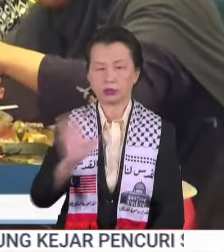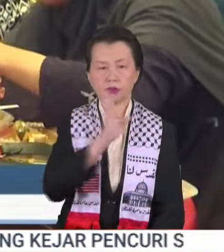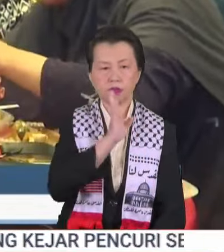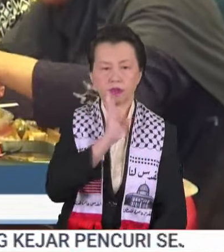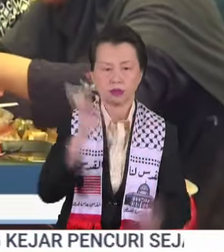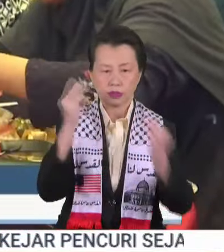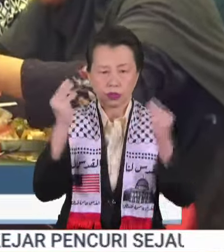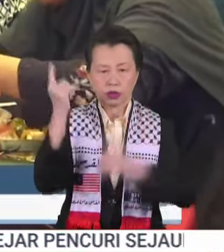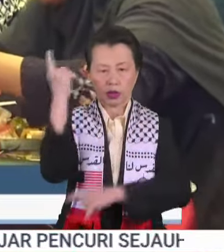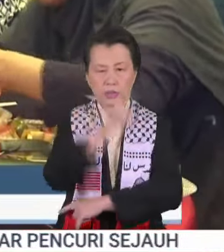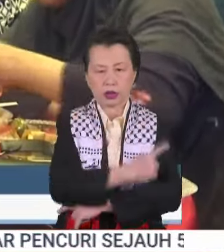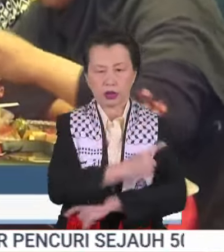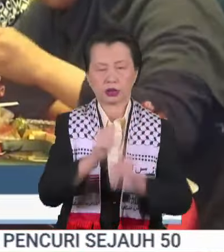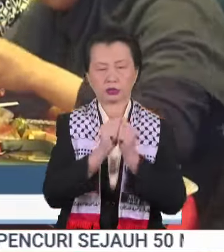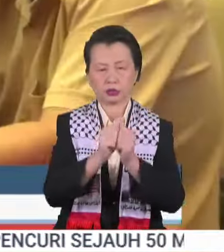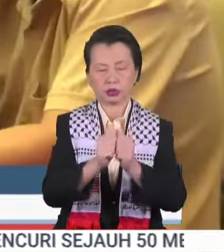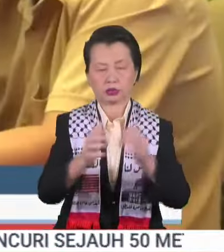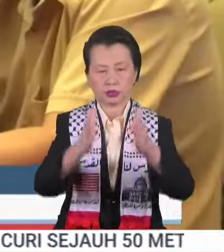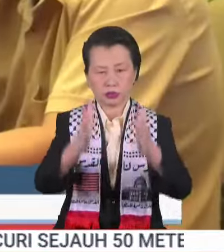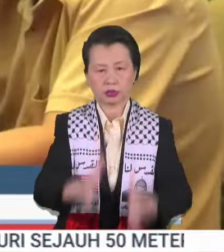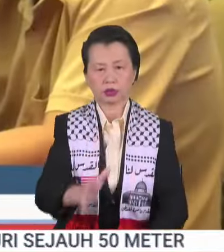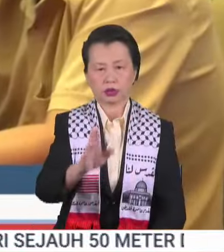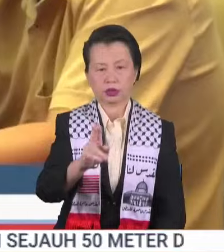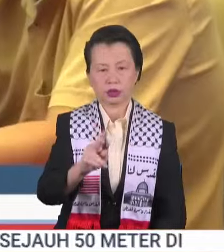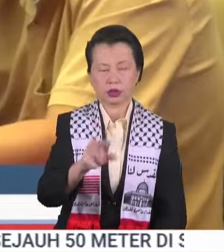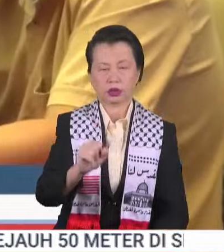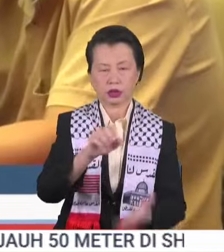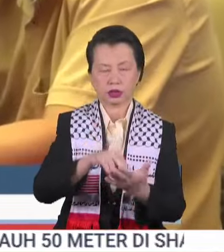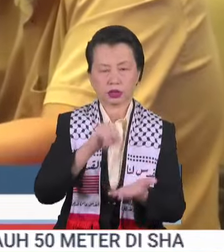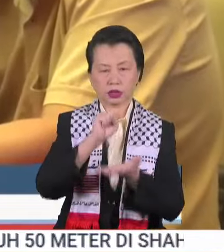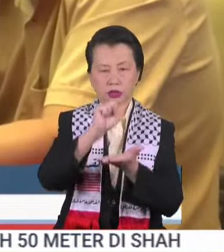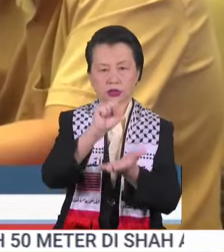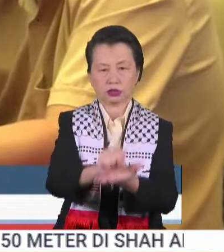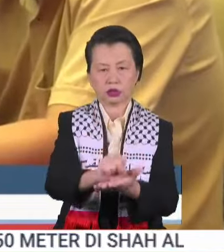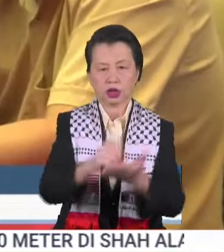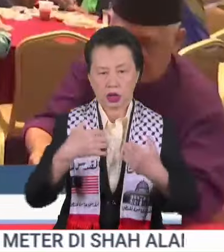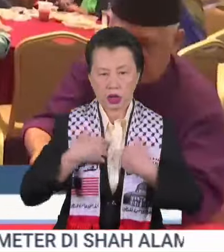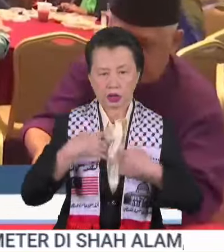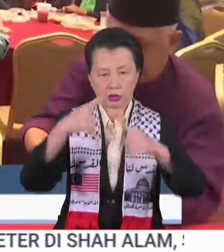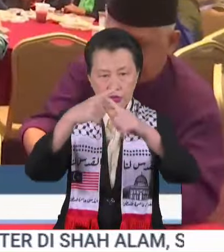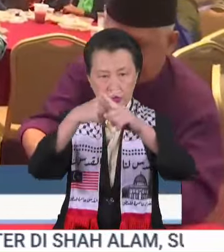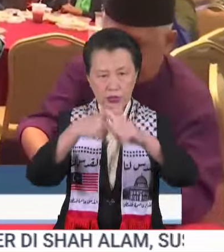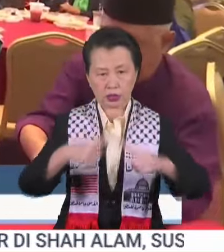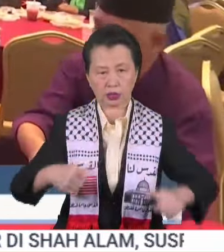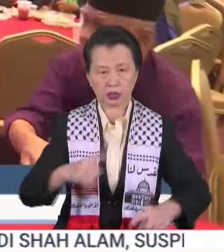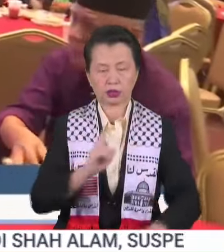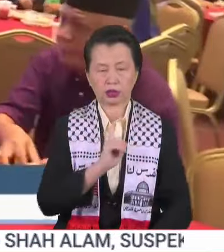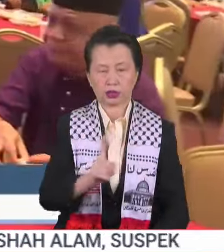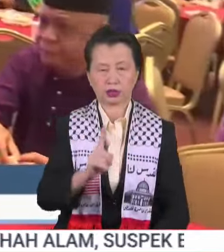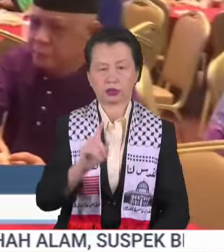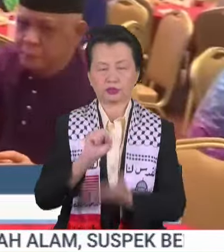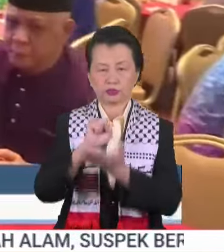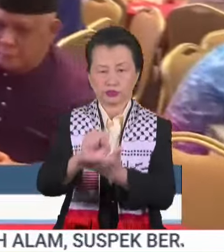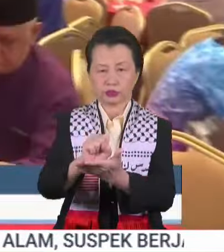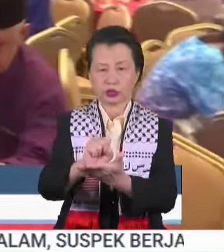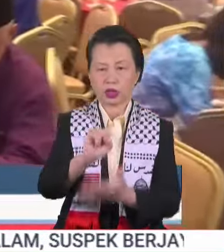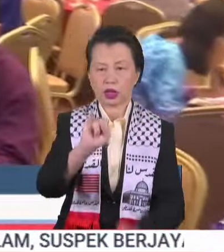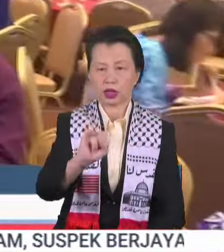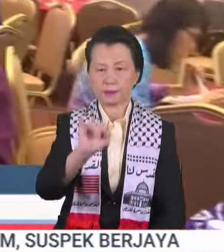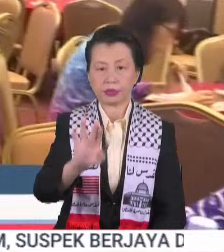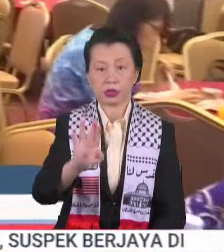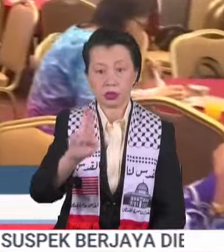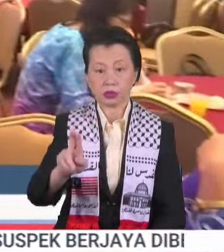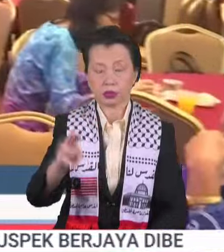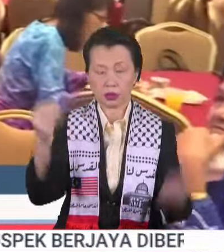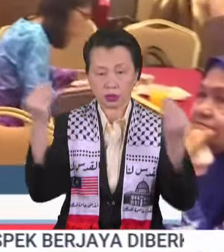pada Majlis Hari Bersama Pelanggan TBS bahagian Sibu yang diadakan di Dewan Kompleks Islam Sibu. Jelasnya program ini